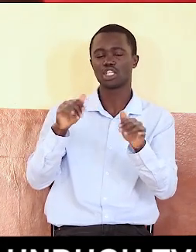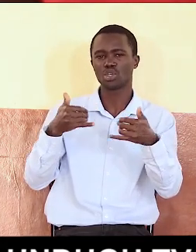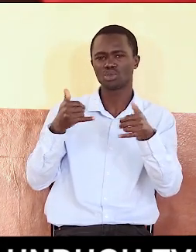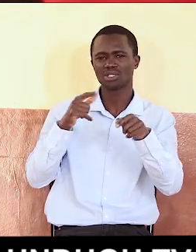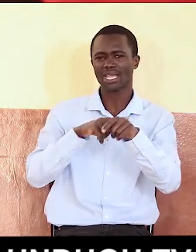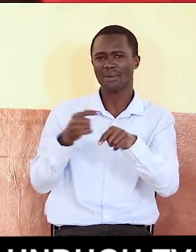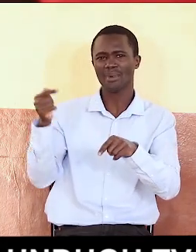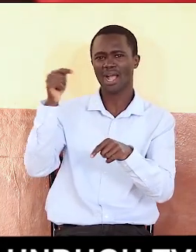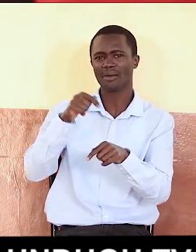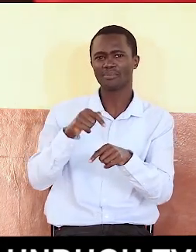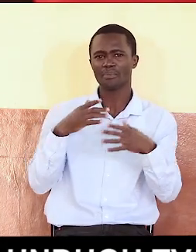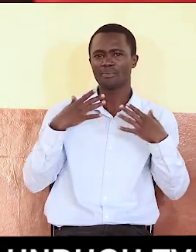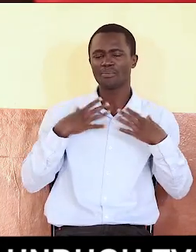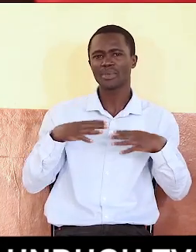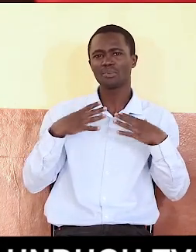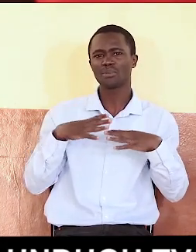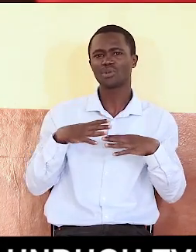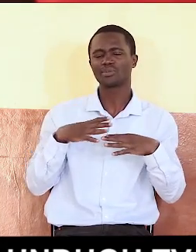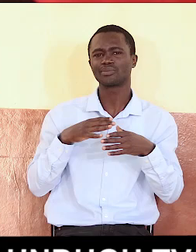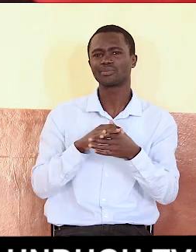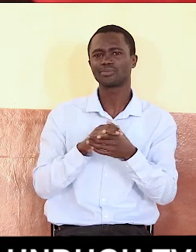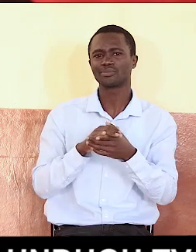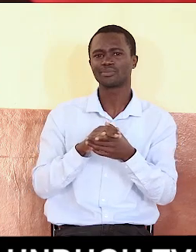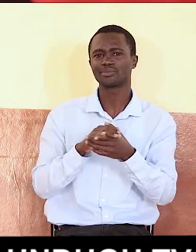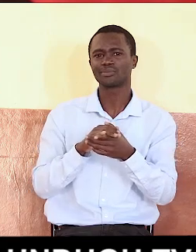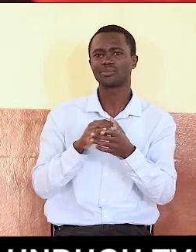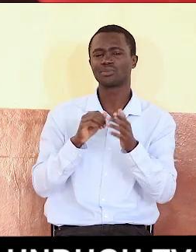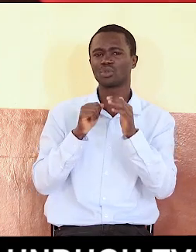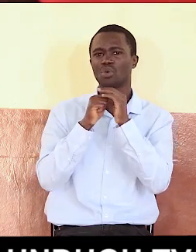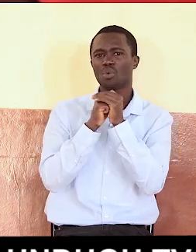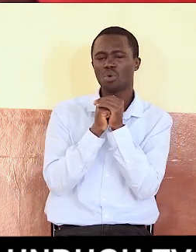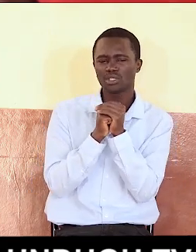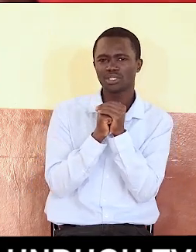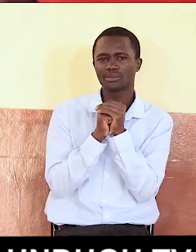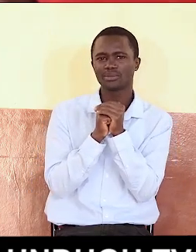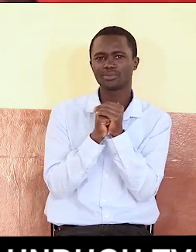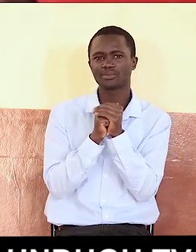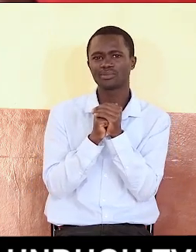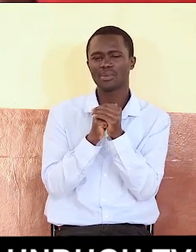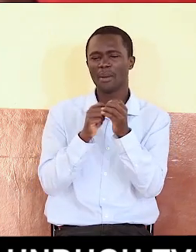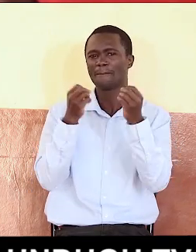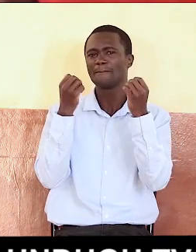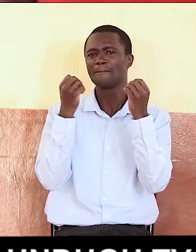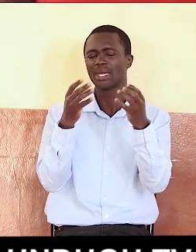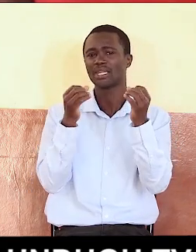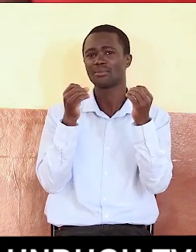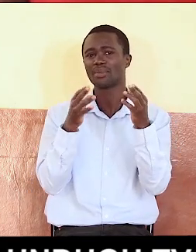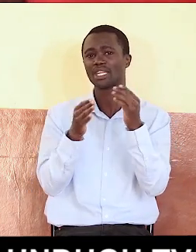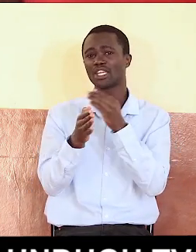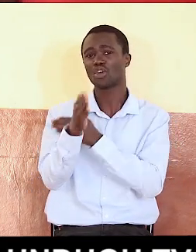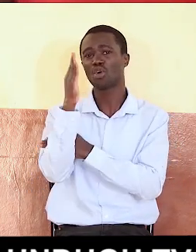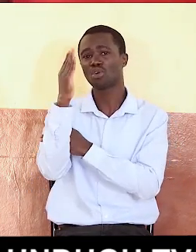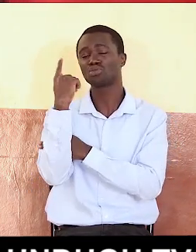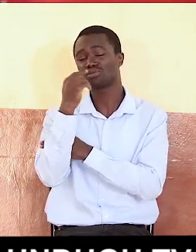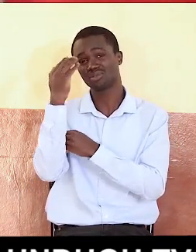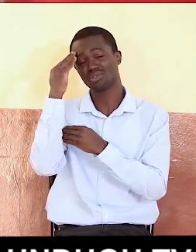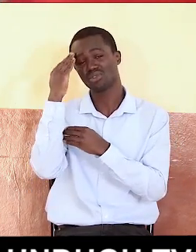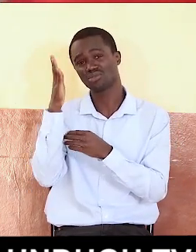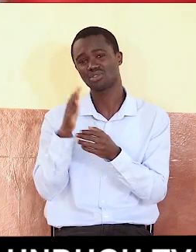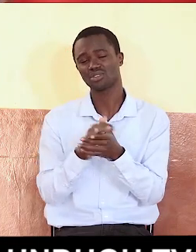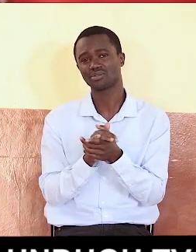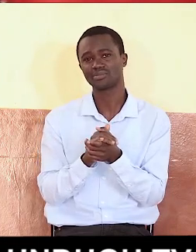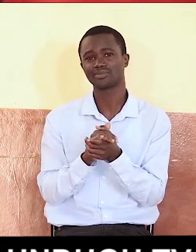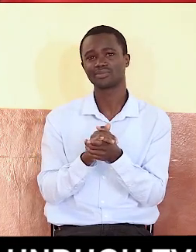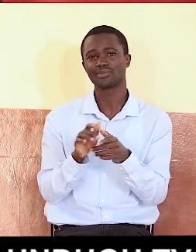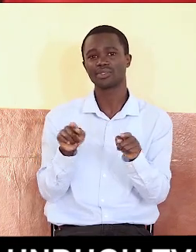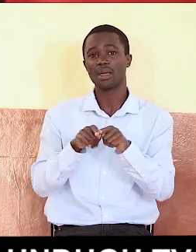kwetu, watu walikuwa wanaabudu miungu mingi ambao hawakujua. Kuna wale walijua